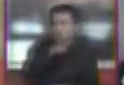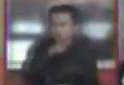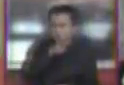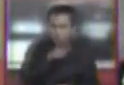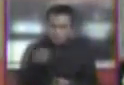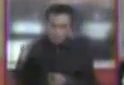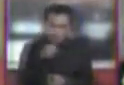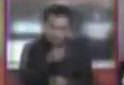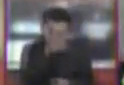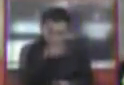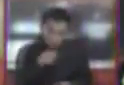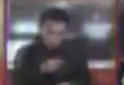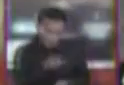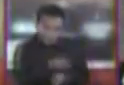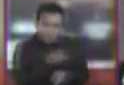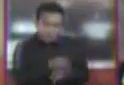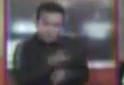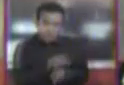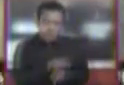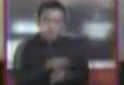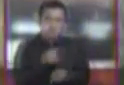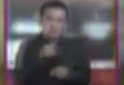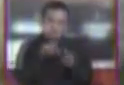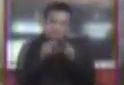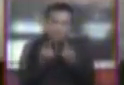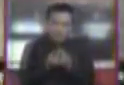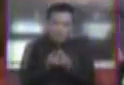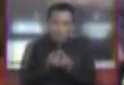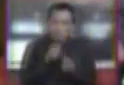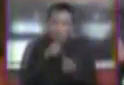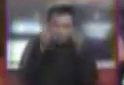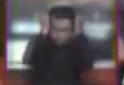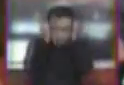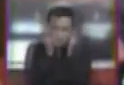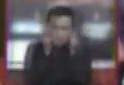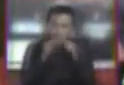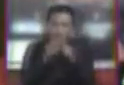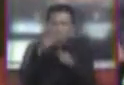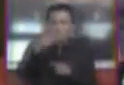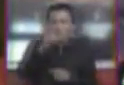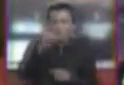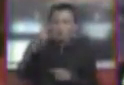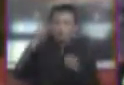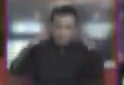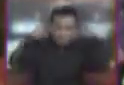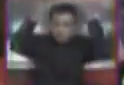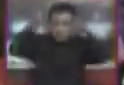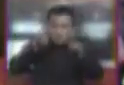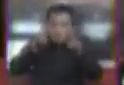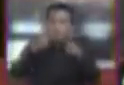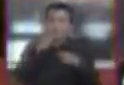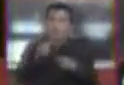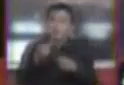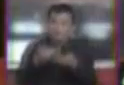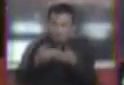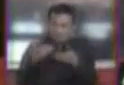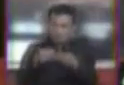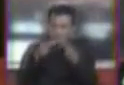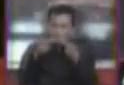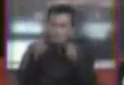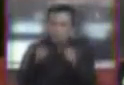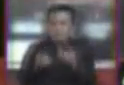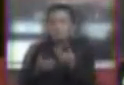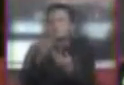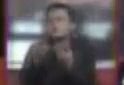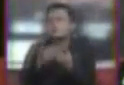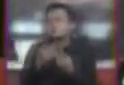nagsilbi umanong lookout na si Michael Molino. Hindi raw nakabonet kundi nakahood ang mga sospek gaya ng mga naunang ulat kaya madali